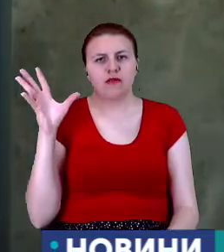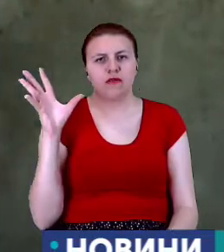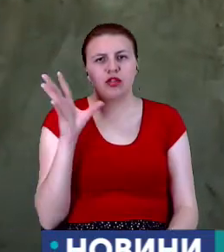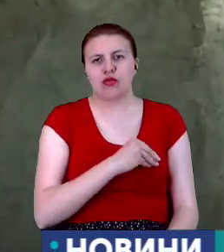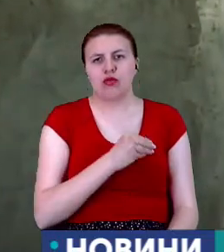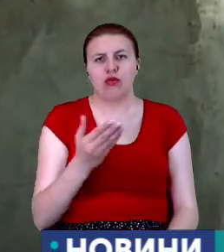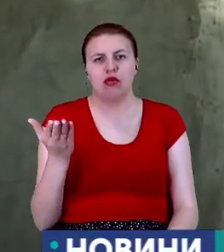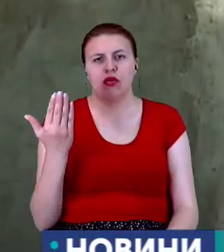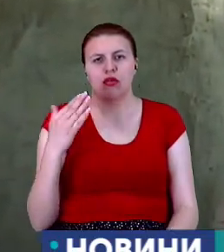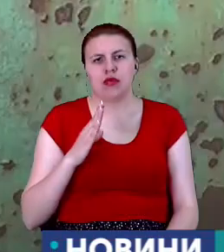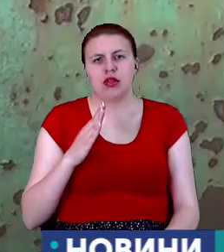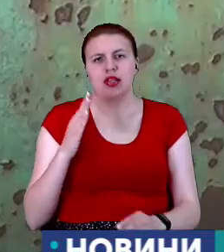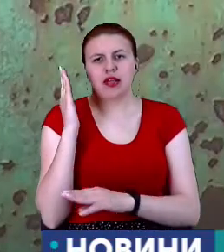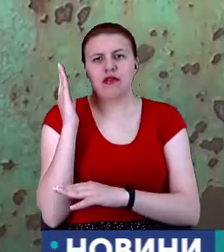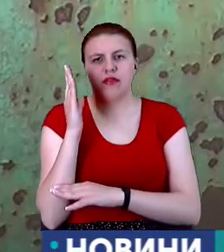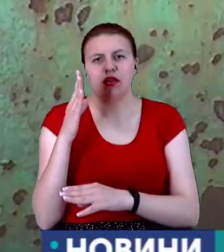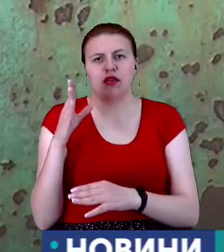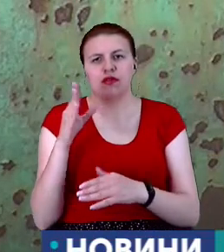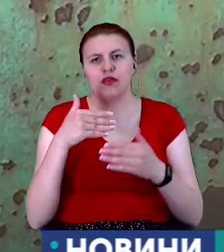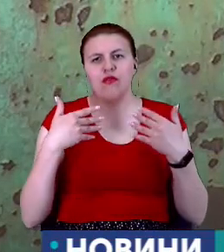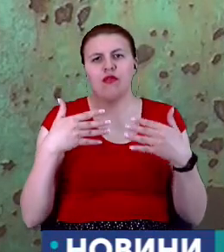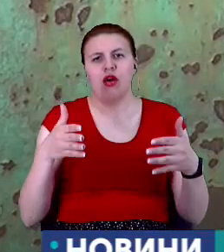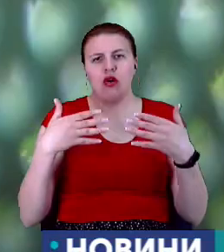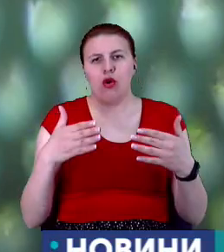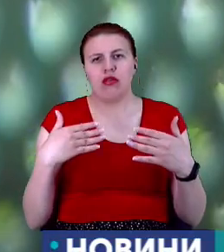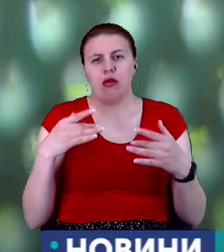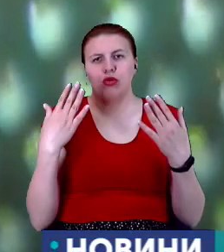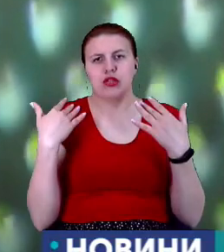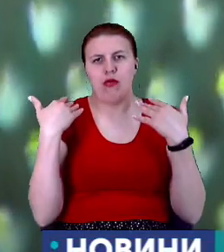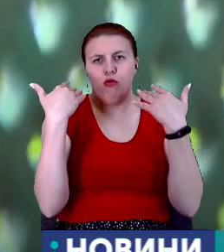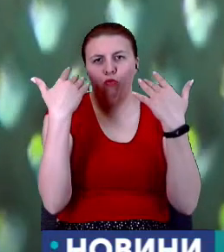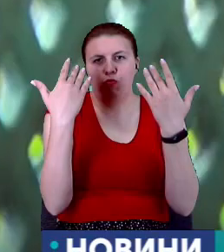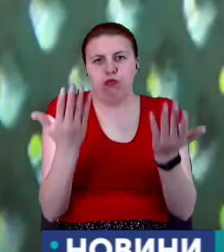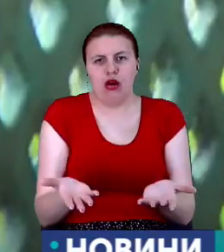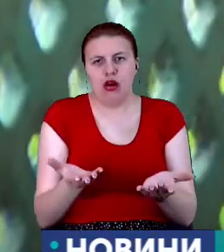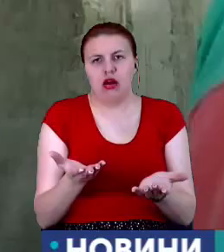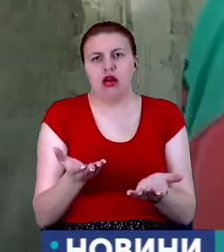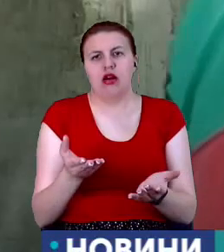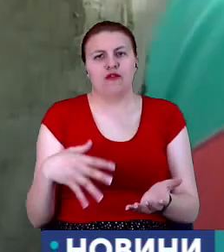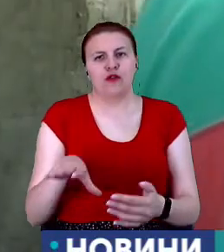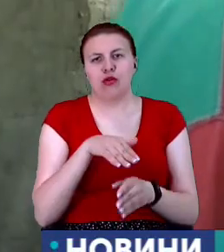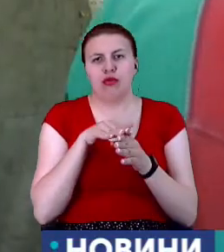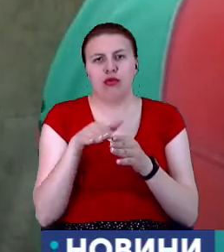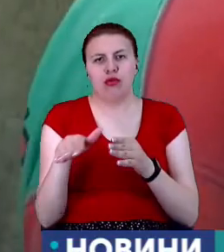було. Ворота на вулиці лежали. Ось це все повністю.